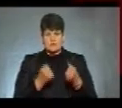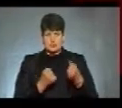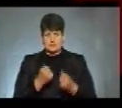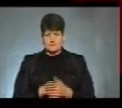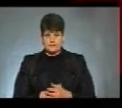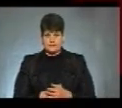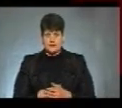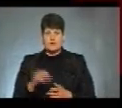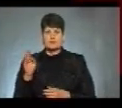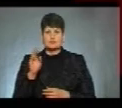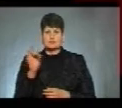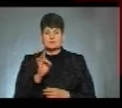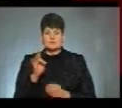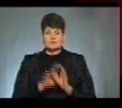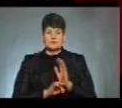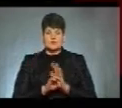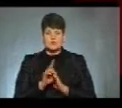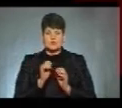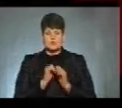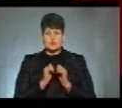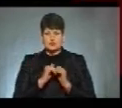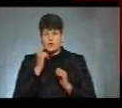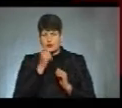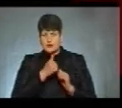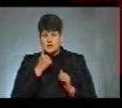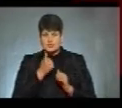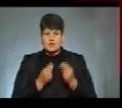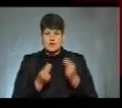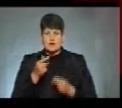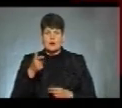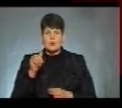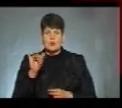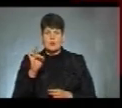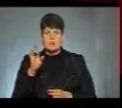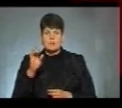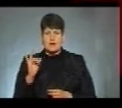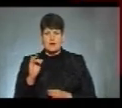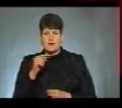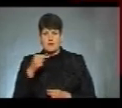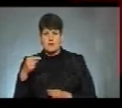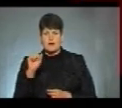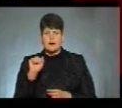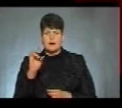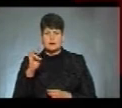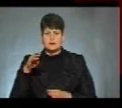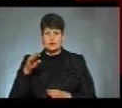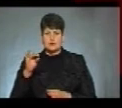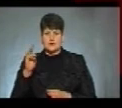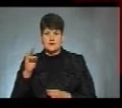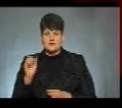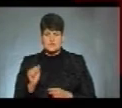На Шумщині стартувала щорічна теренова гра для молоді «Гурби Антонівці». Команд є три.